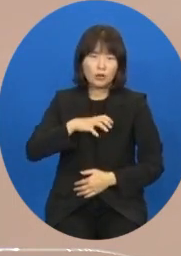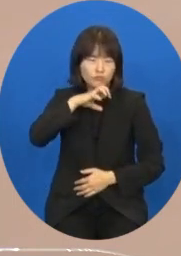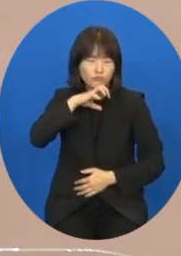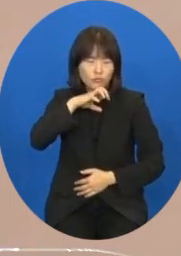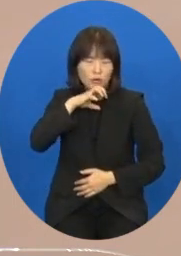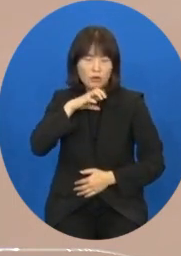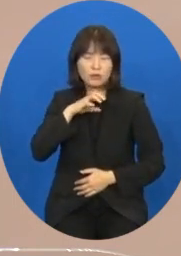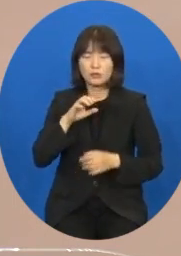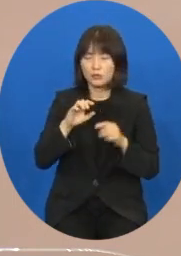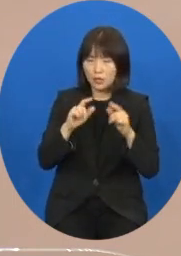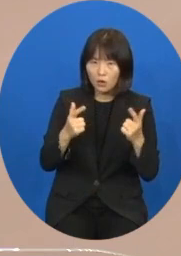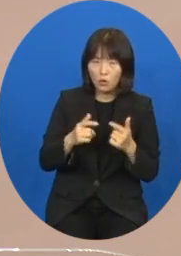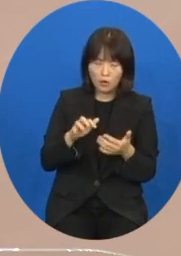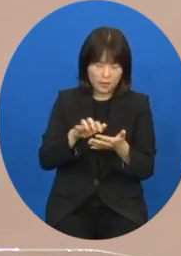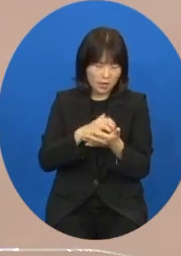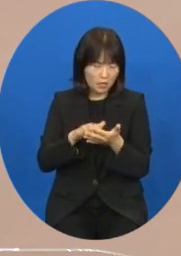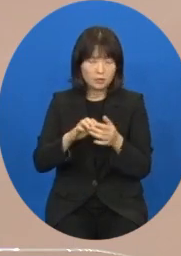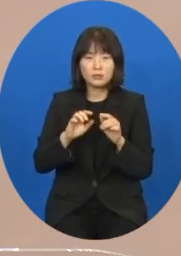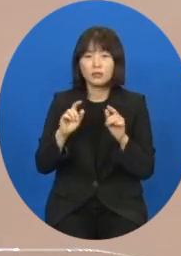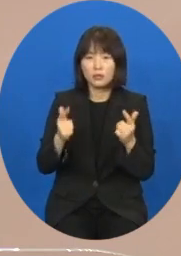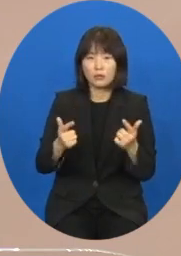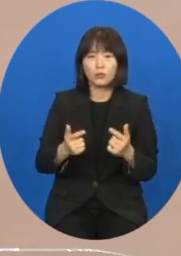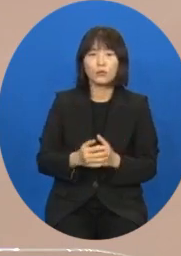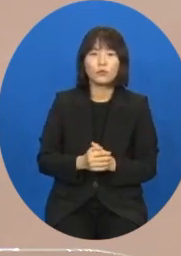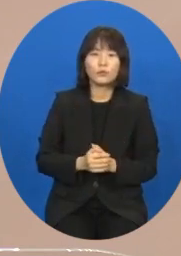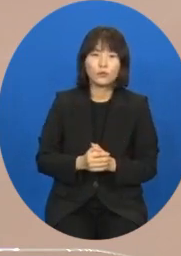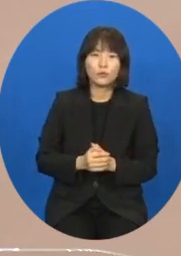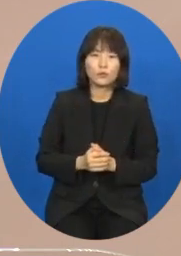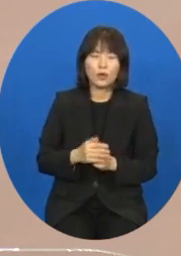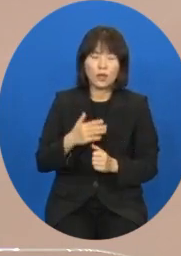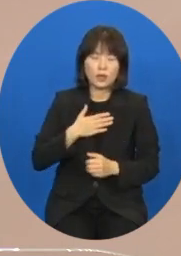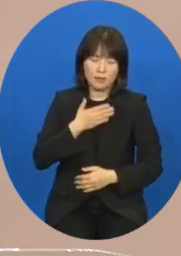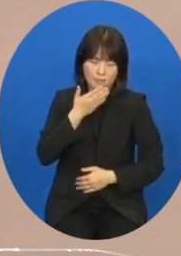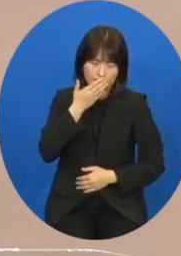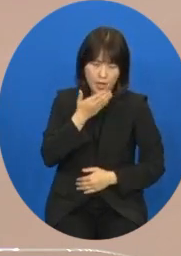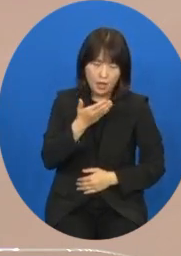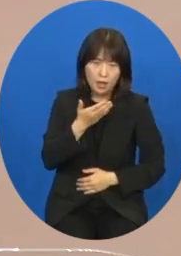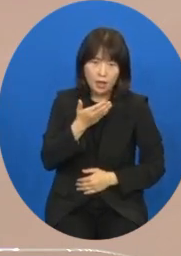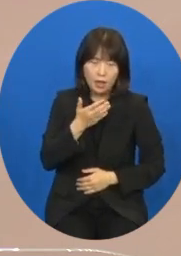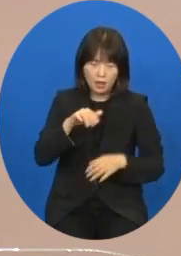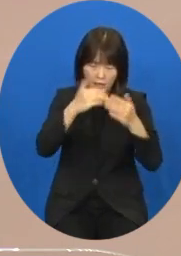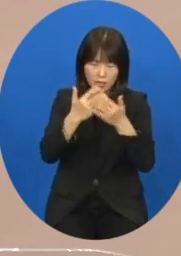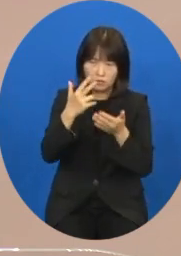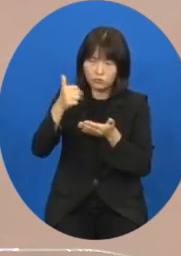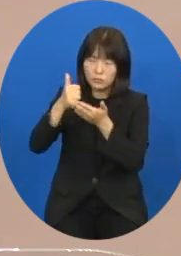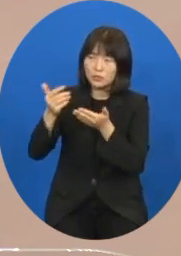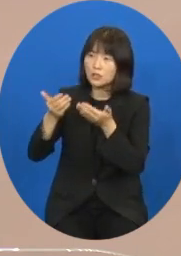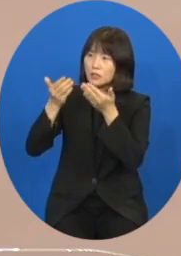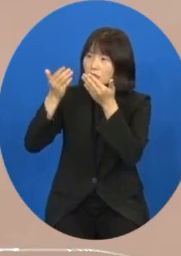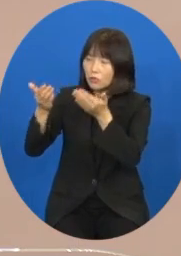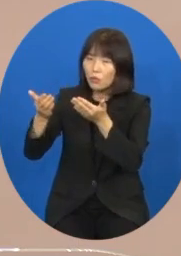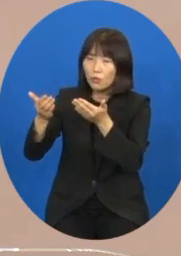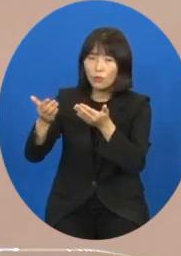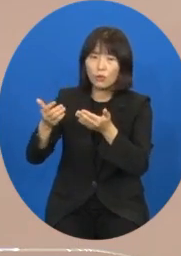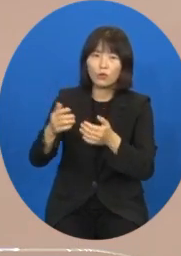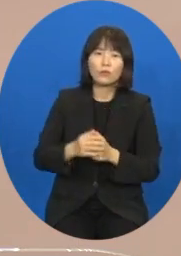않고 계산하지 않고 내가 할 수 있는 것 주님께 드리고 그리고